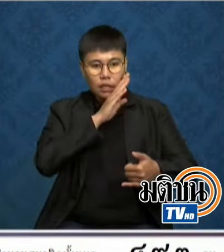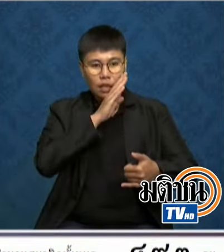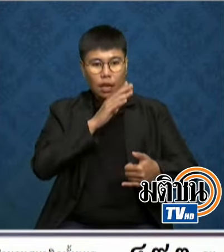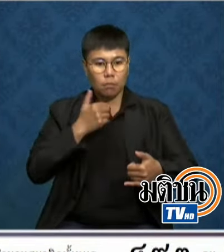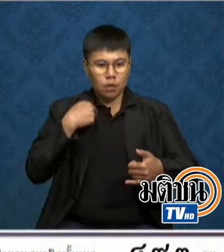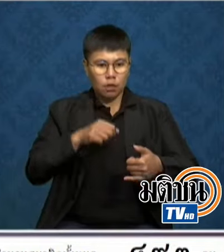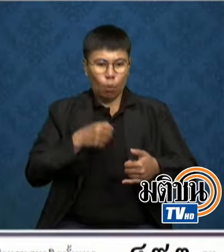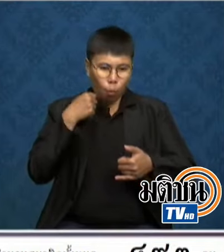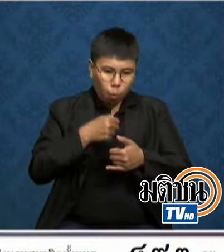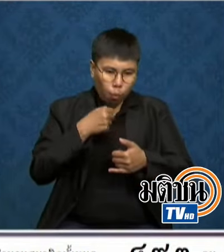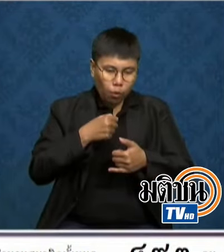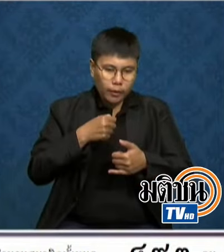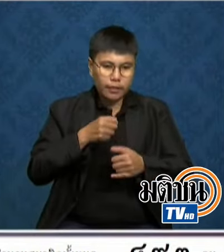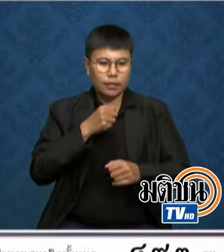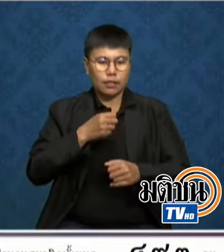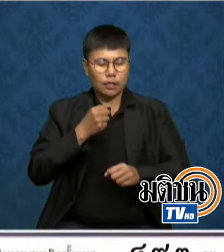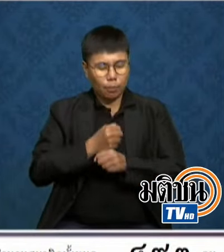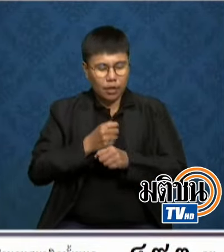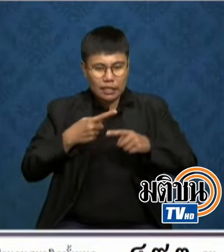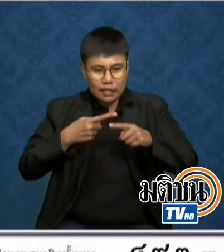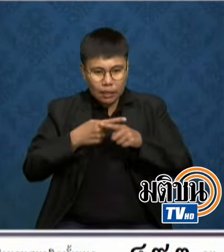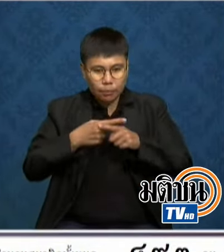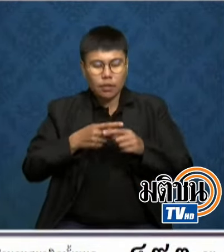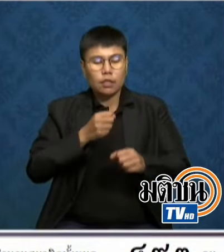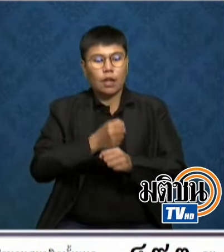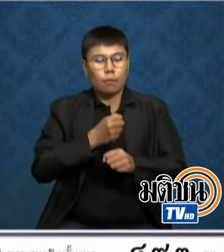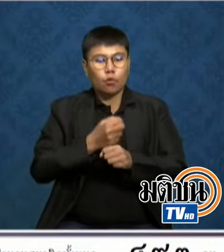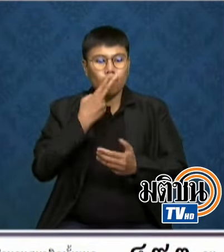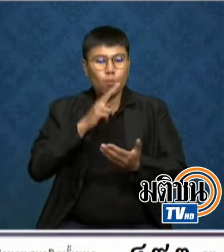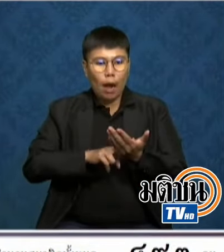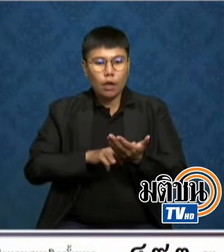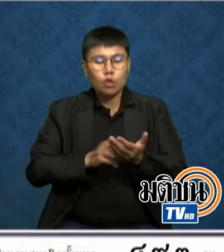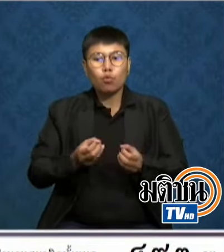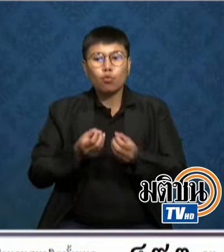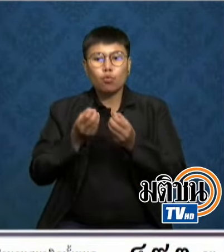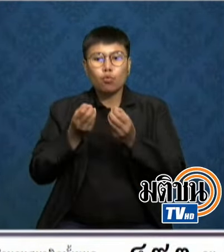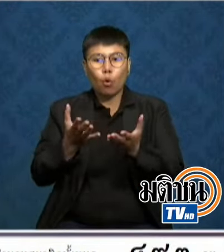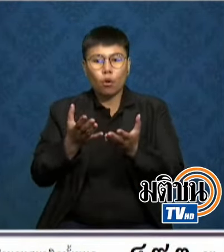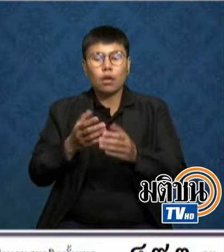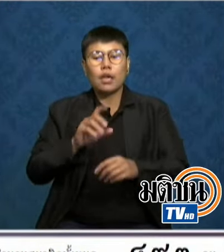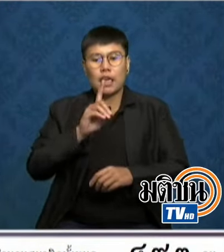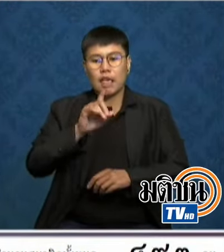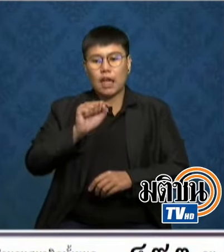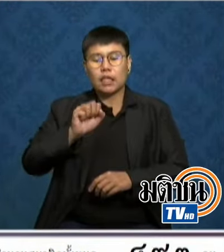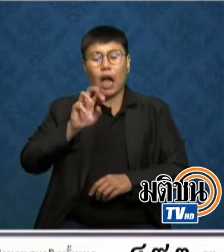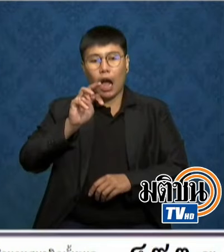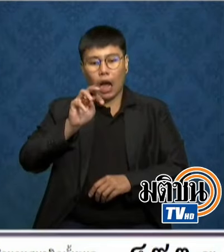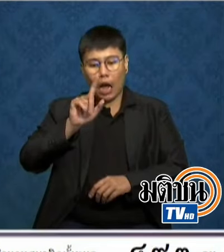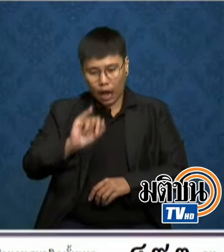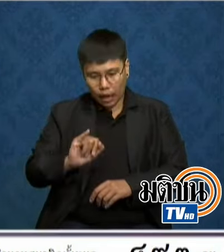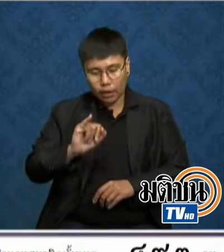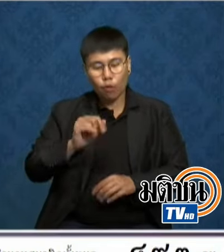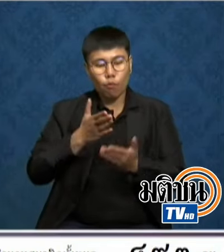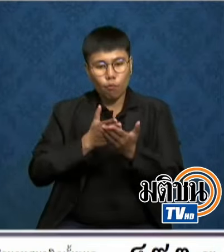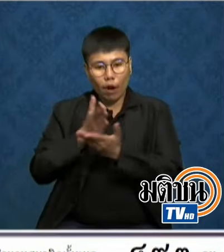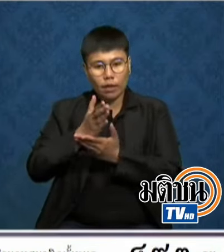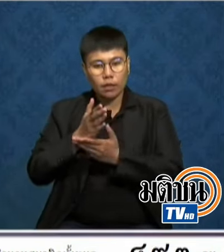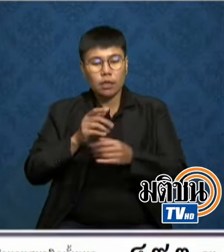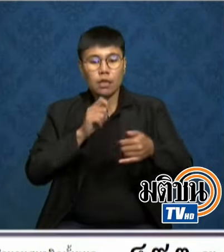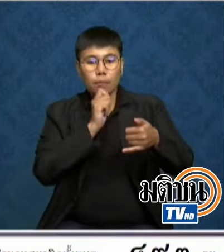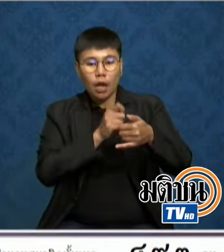การซ้อมทรมานจะทำหนังสือถึงท่านท่านอัยการสูงสุด DSI และอัยการฝ่ายสำนักการสอบสว